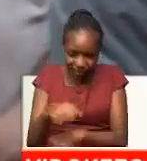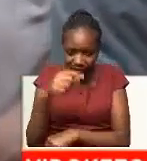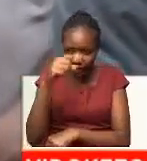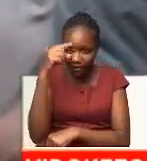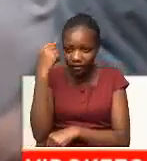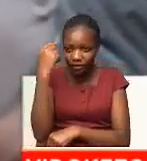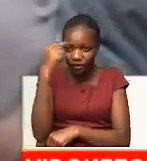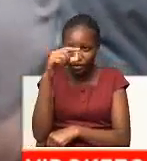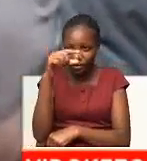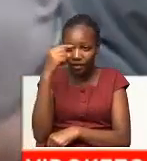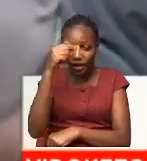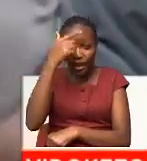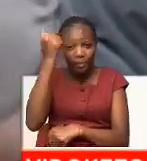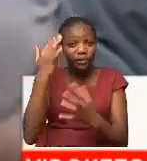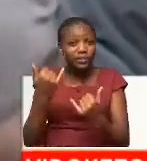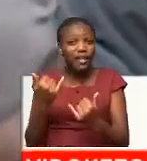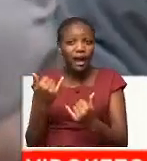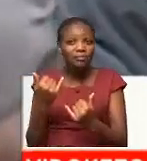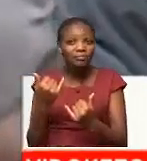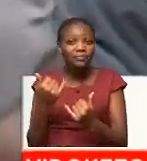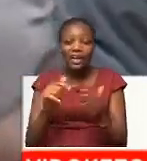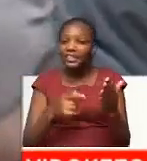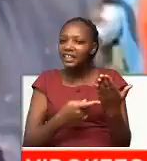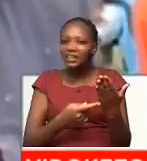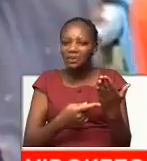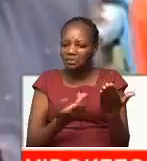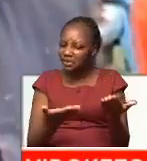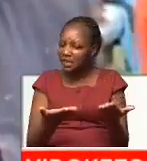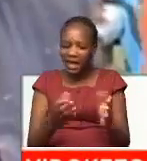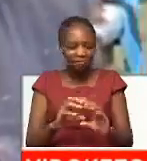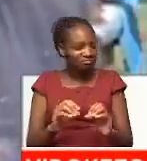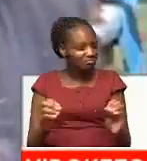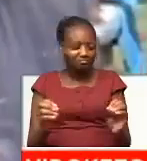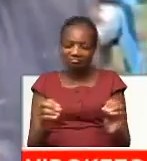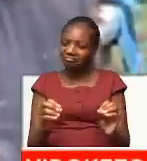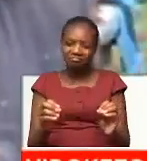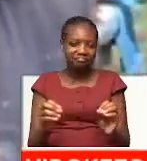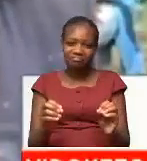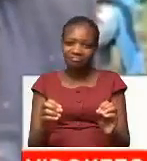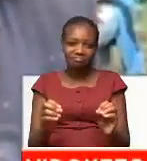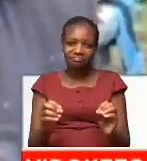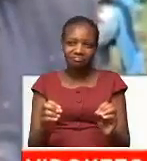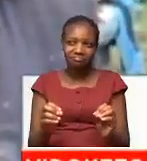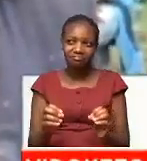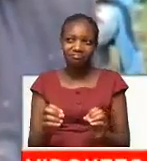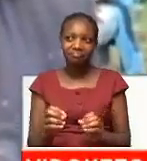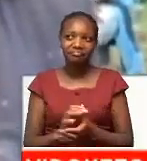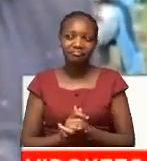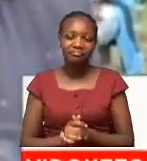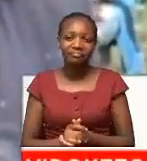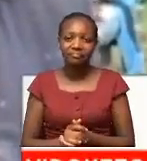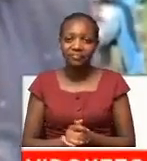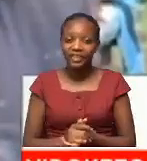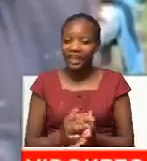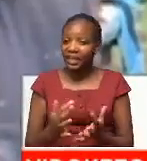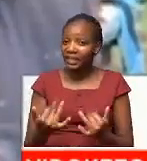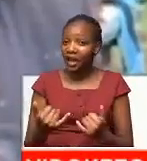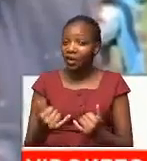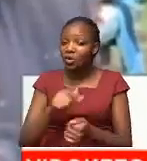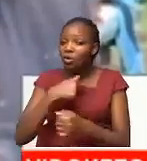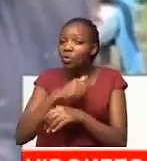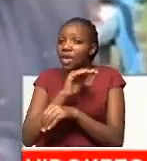juu, kwa sababu hatuna nini, technology ndio iko chini. Tumepata ametolewa na tukapata